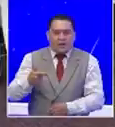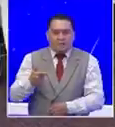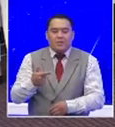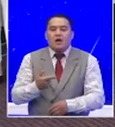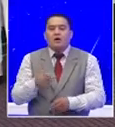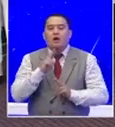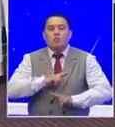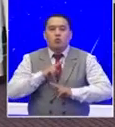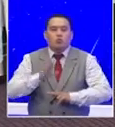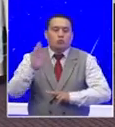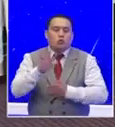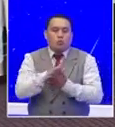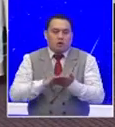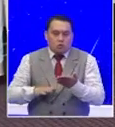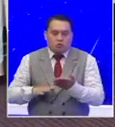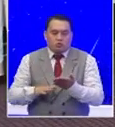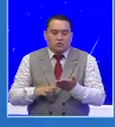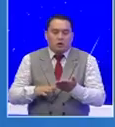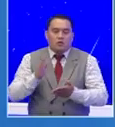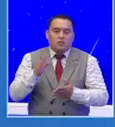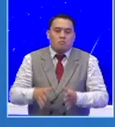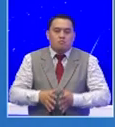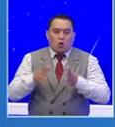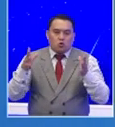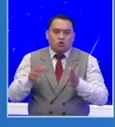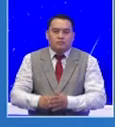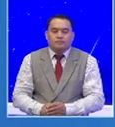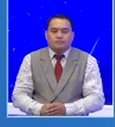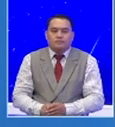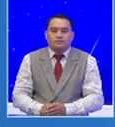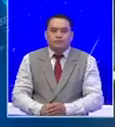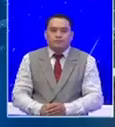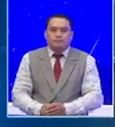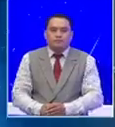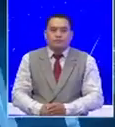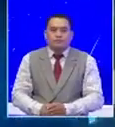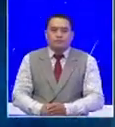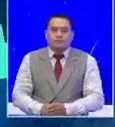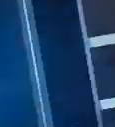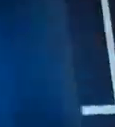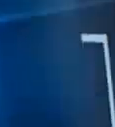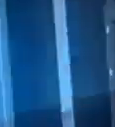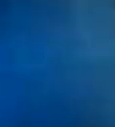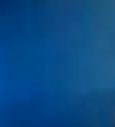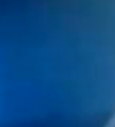волонтерская работа будет не только продолжена, но и станет масштабнее, говорят участники движения. Илиман Раймбеков, Раслан